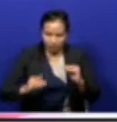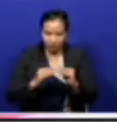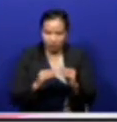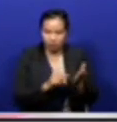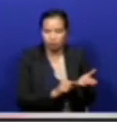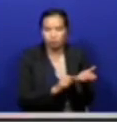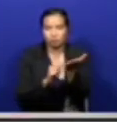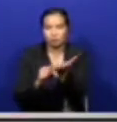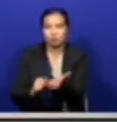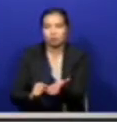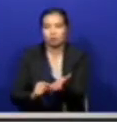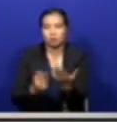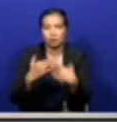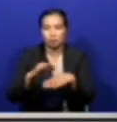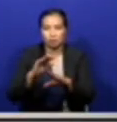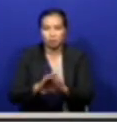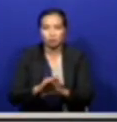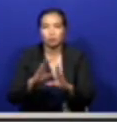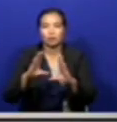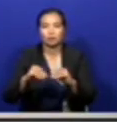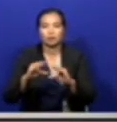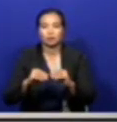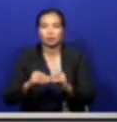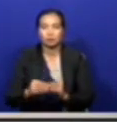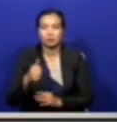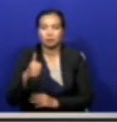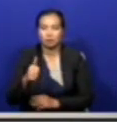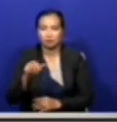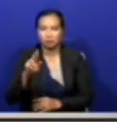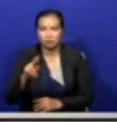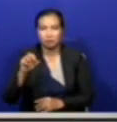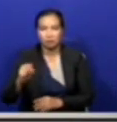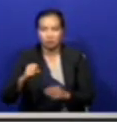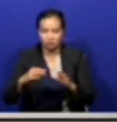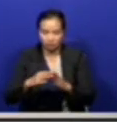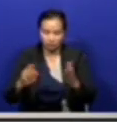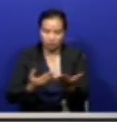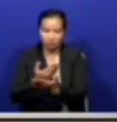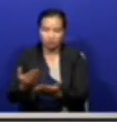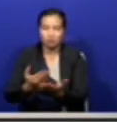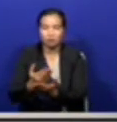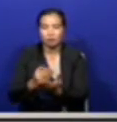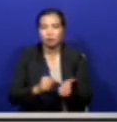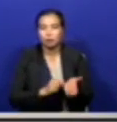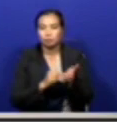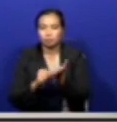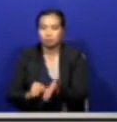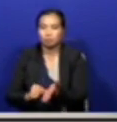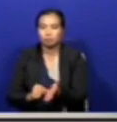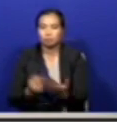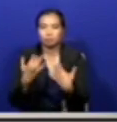ร่วมเพื่อจะได้พิจารณาในที่ประชุมร่วม